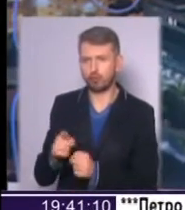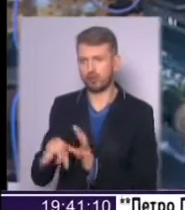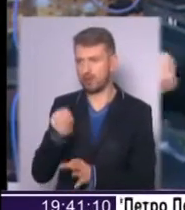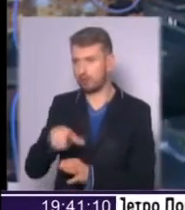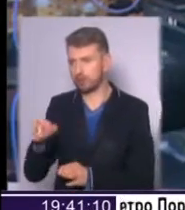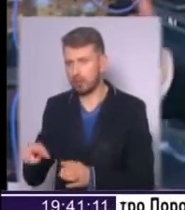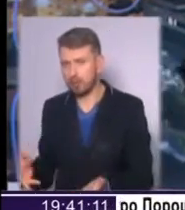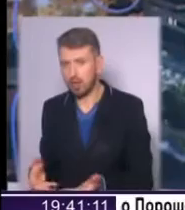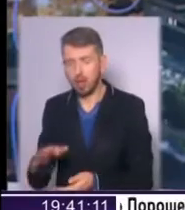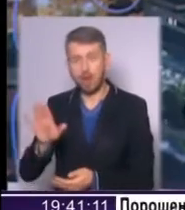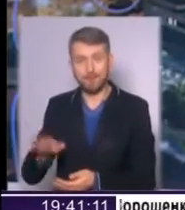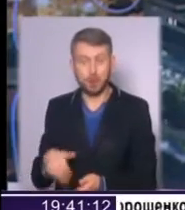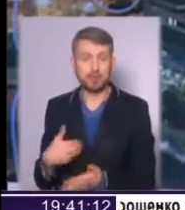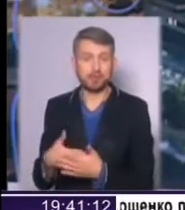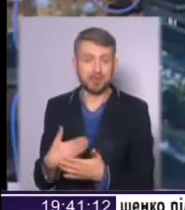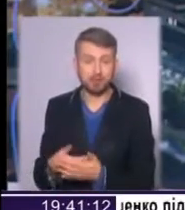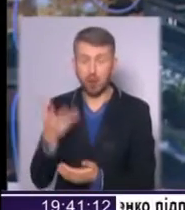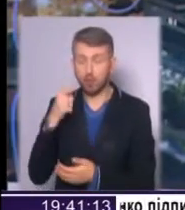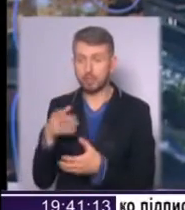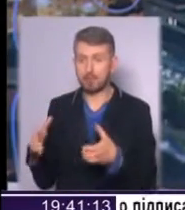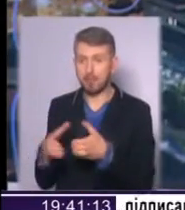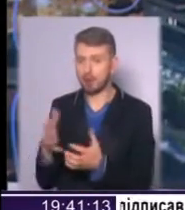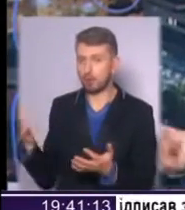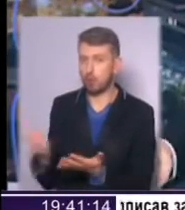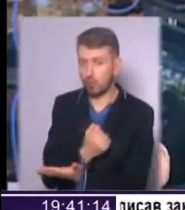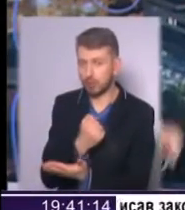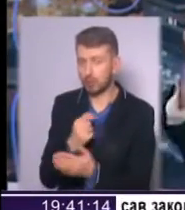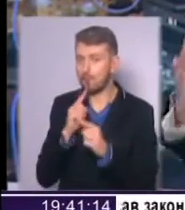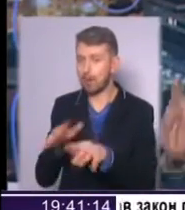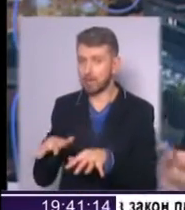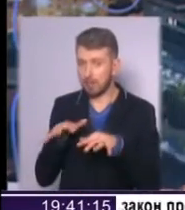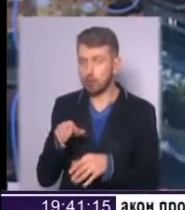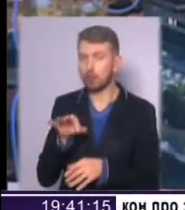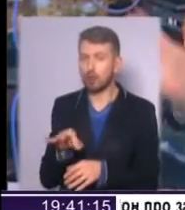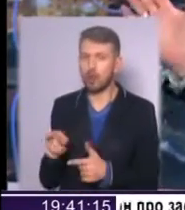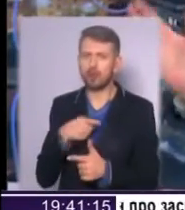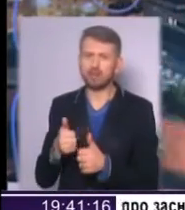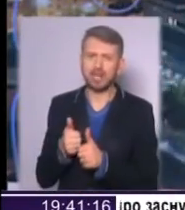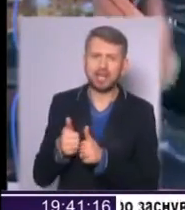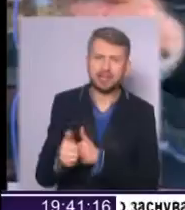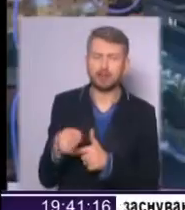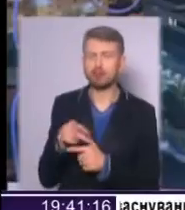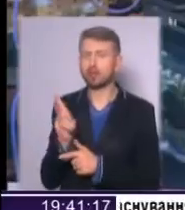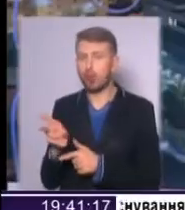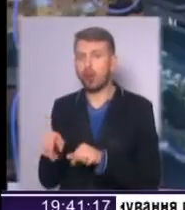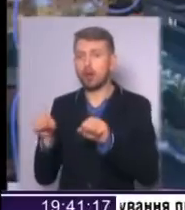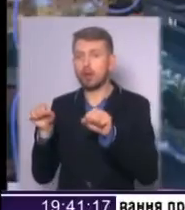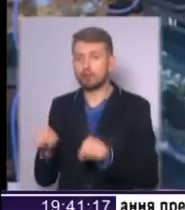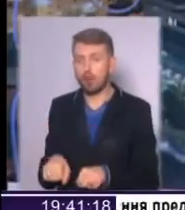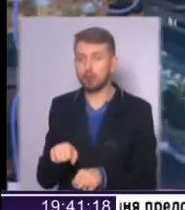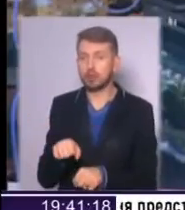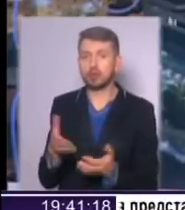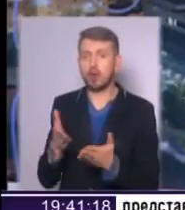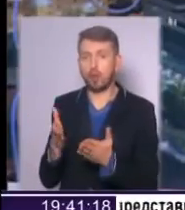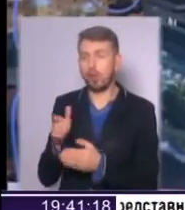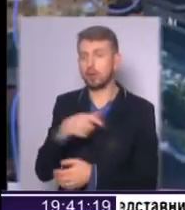не з виборцями. А потім ніби, якби, коли ця партія проходить, да, до парламенту, то чи лідер, чи я не знаю хто, може того чи іншого